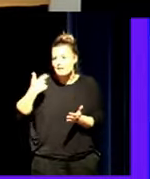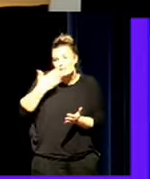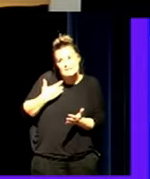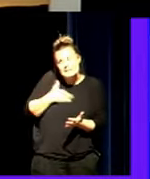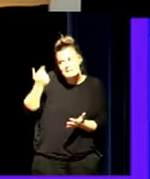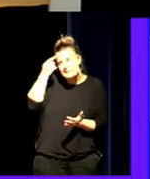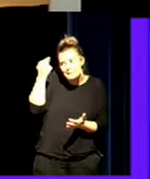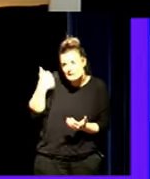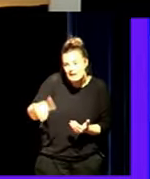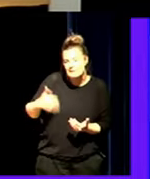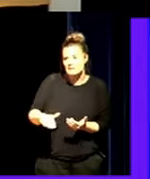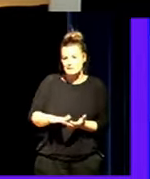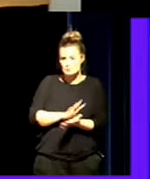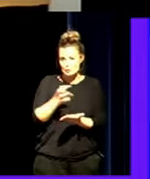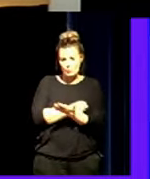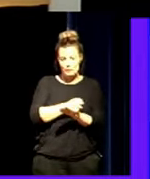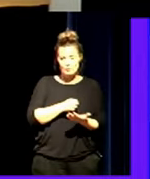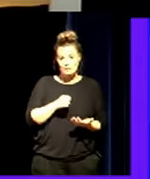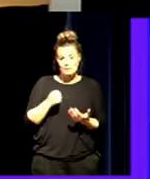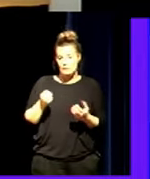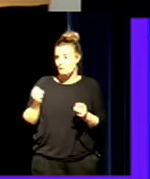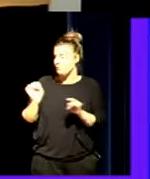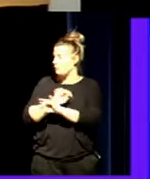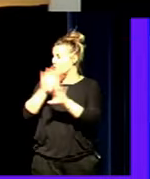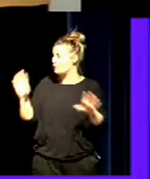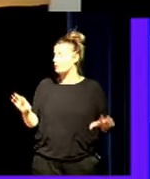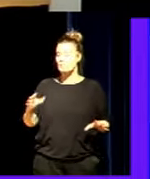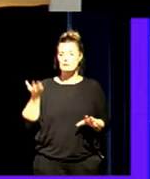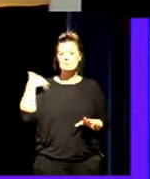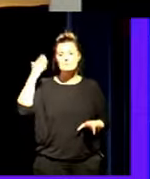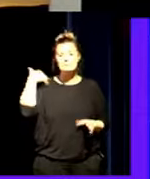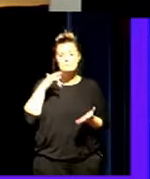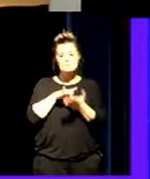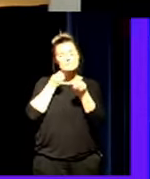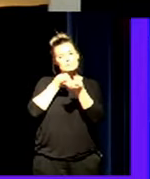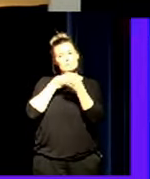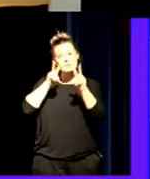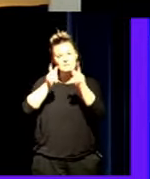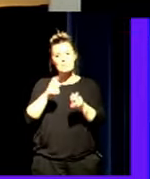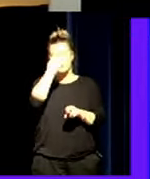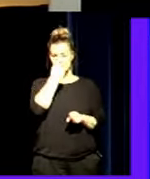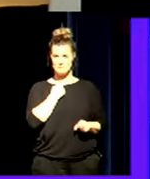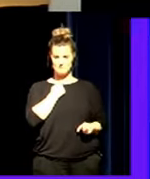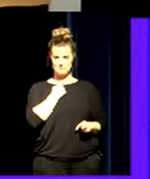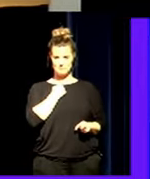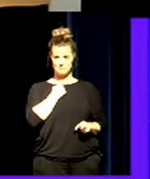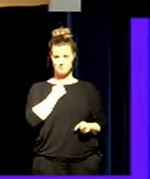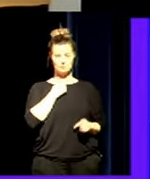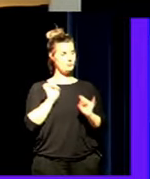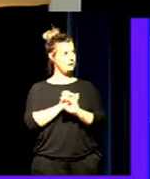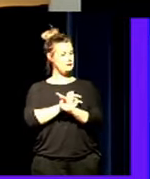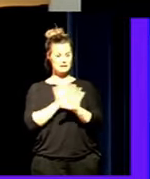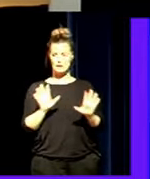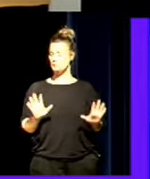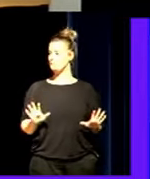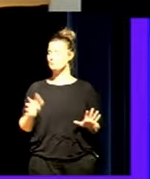bai? Gainera, gaude mugitzen ez da, indakirik lehen atatzen dugu, ez da, irudiaren garrantzia. Klaro, zuk, ikintzen badugu, ez